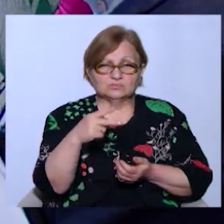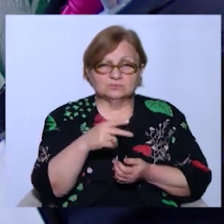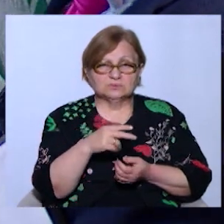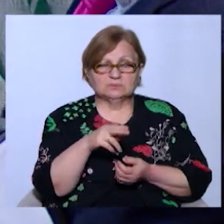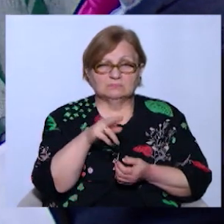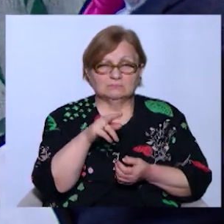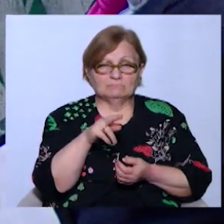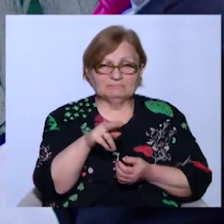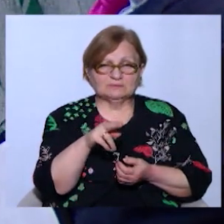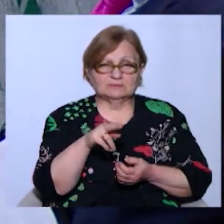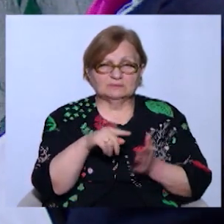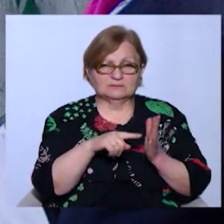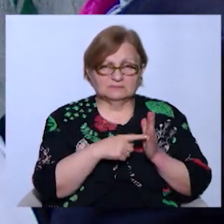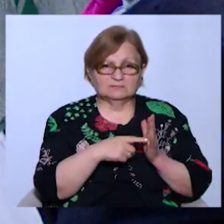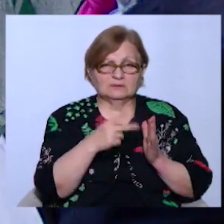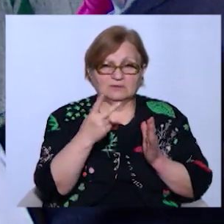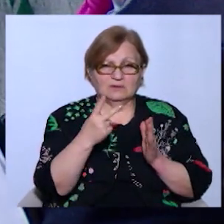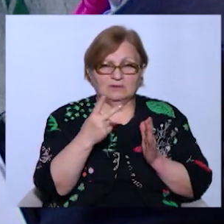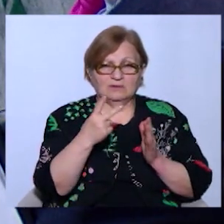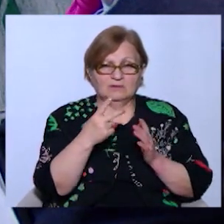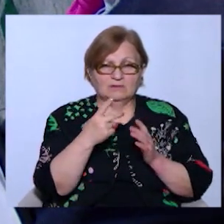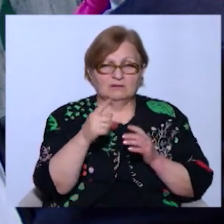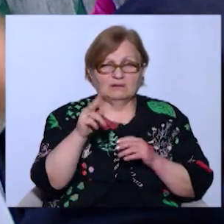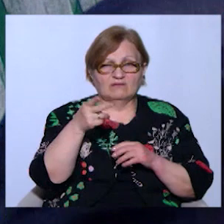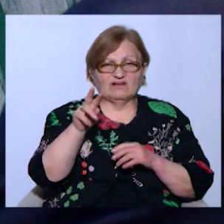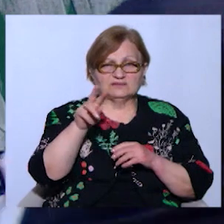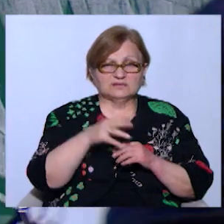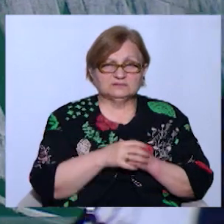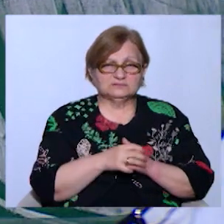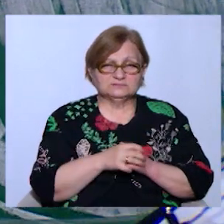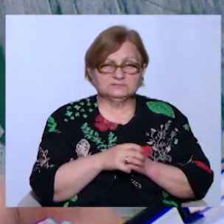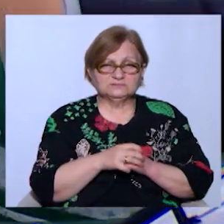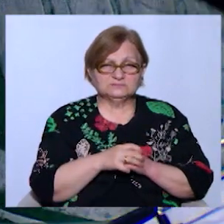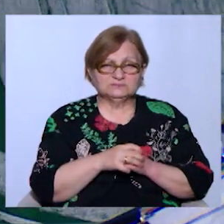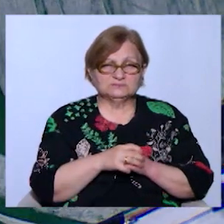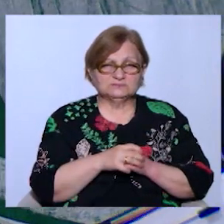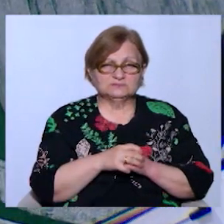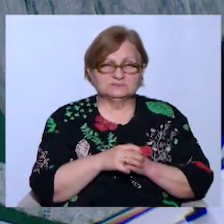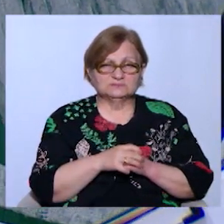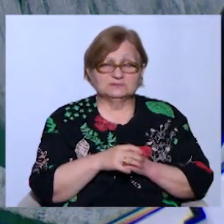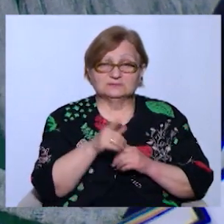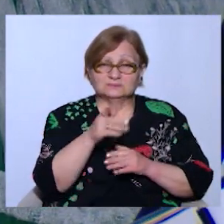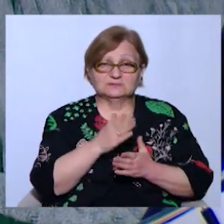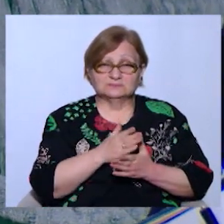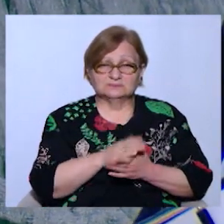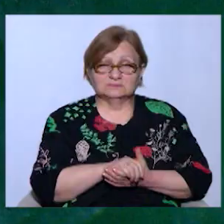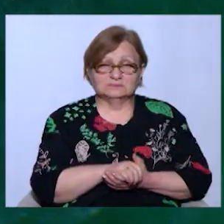პი გამრავლებული ორის კვადრატზე. არა ვარ მართალი. ეს არის